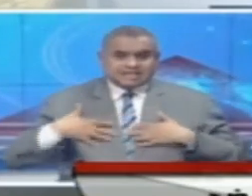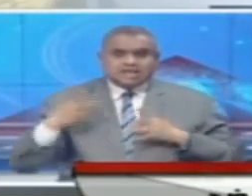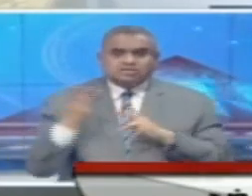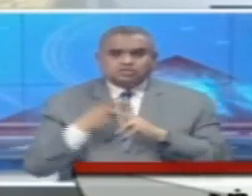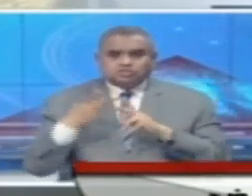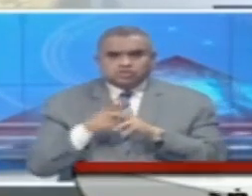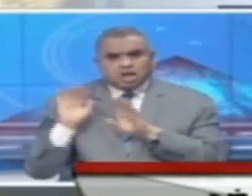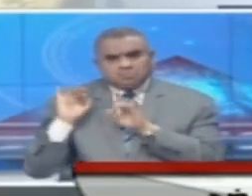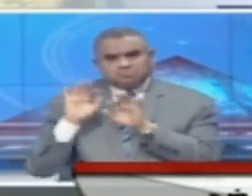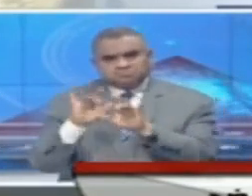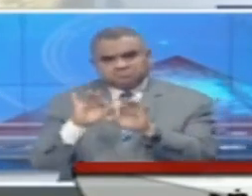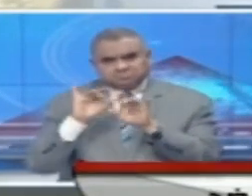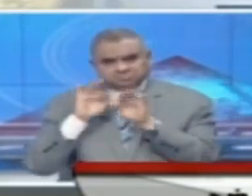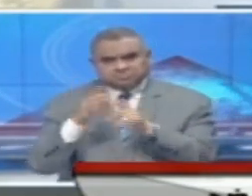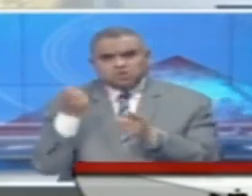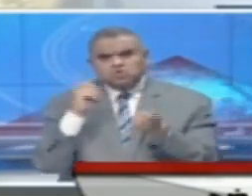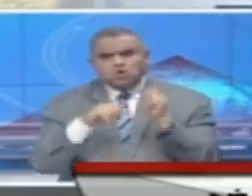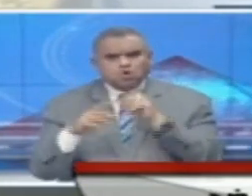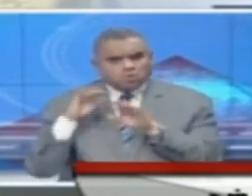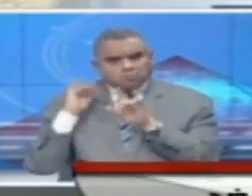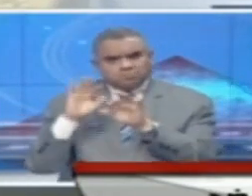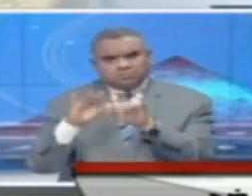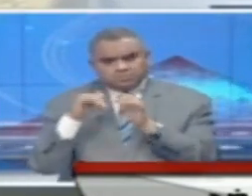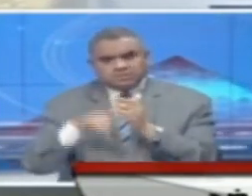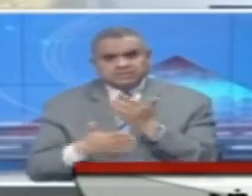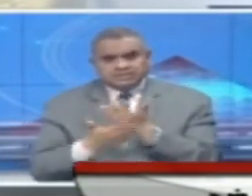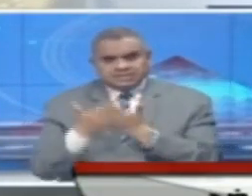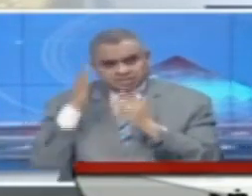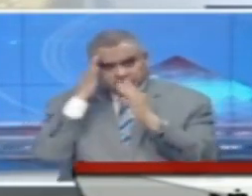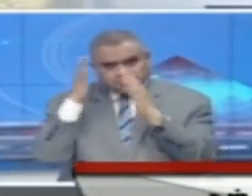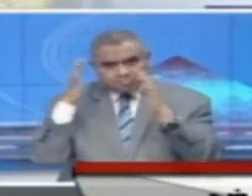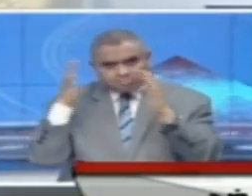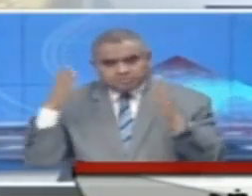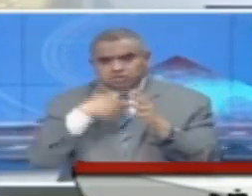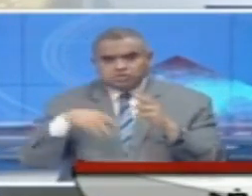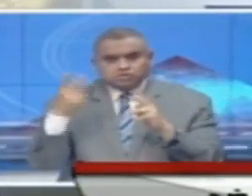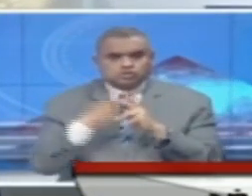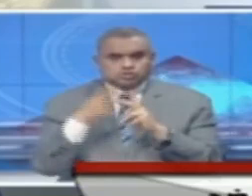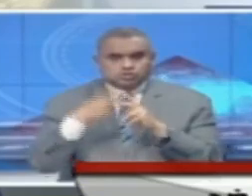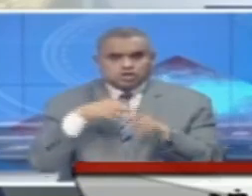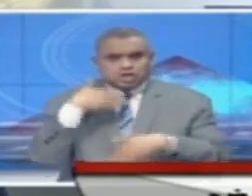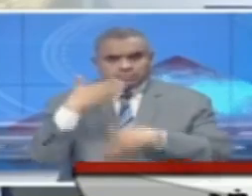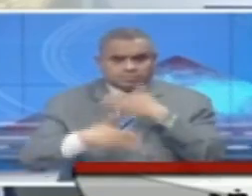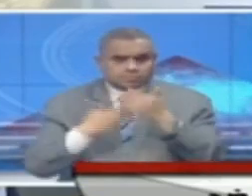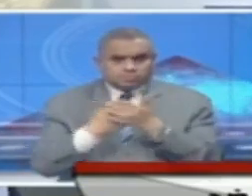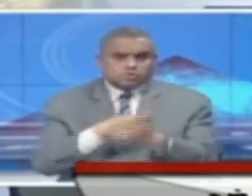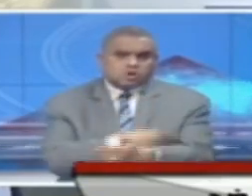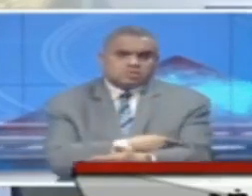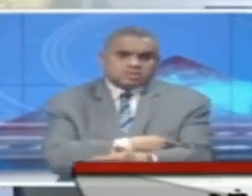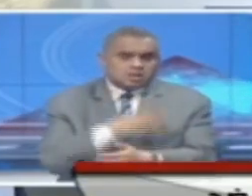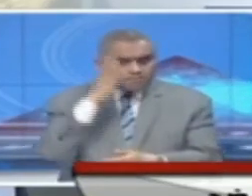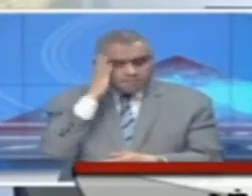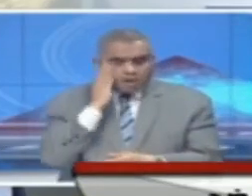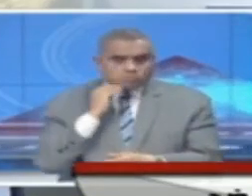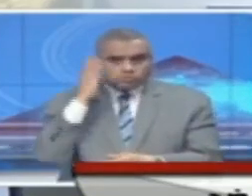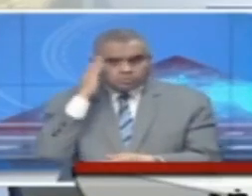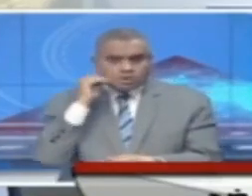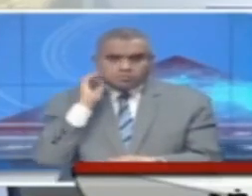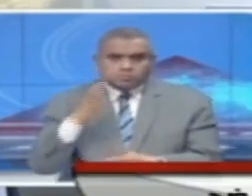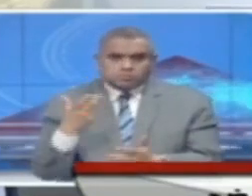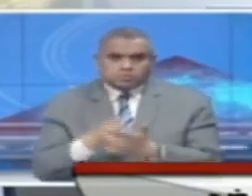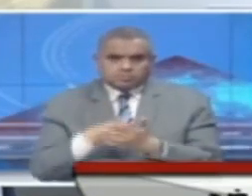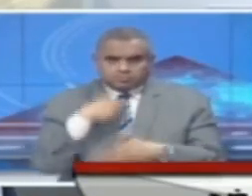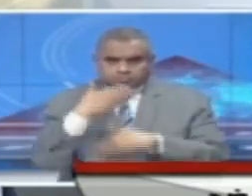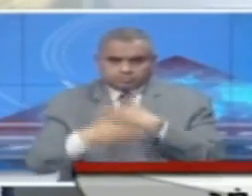المواطنين الشديد على ودرجة الوعي اللي موجودة لدى المواطنين بسرعة التسجيل، ويعني إقبالهم على ان